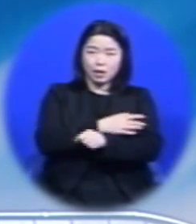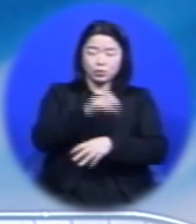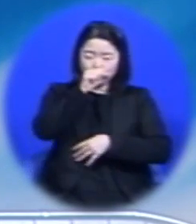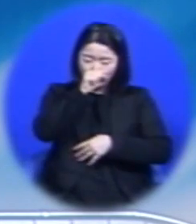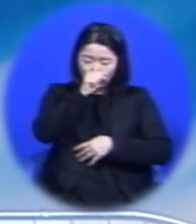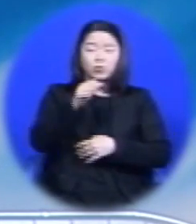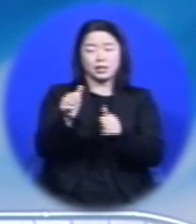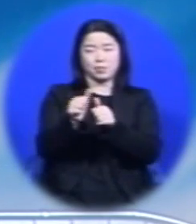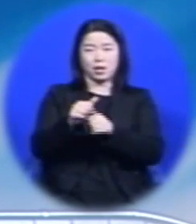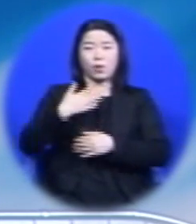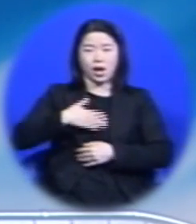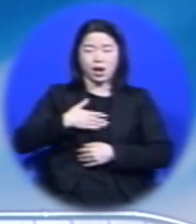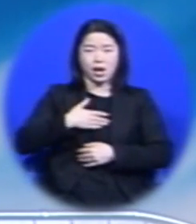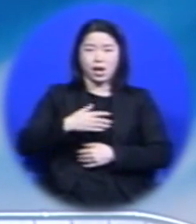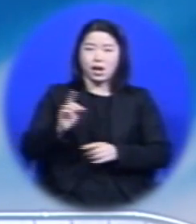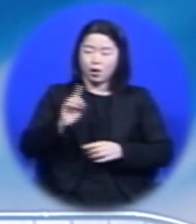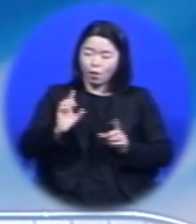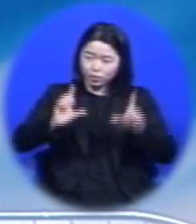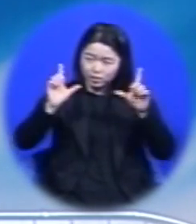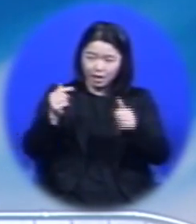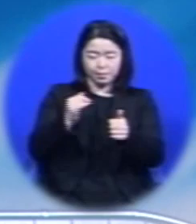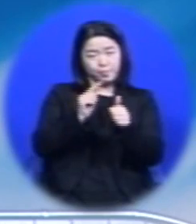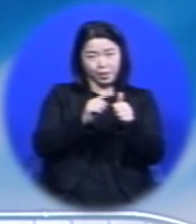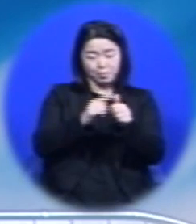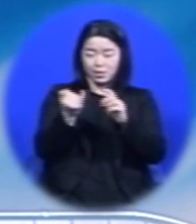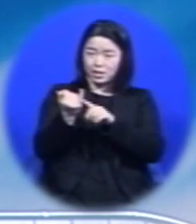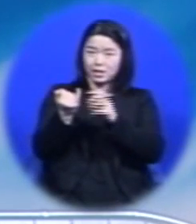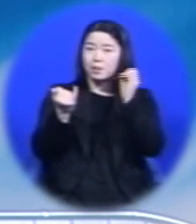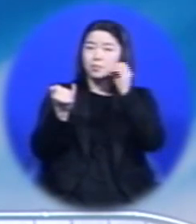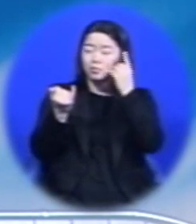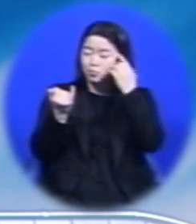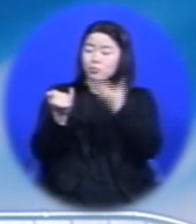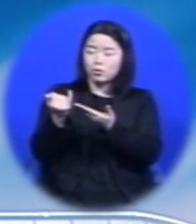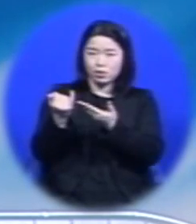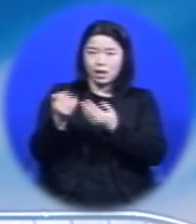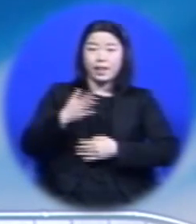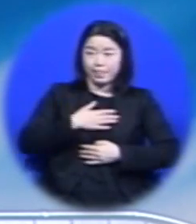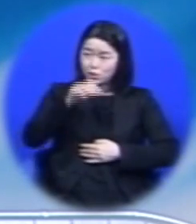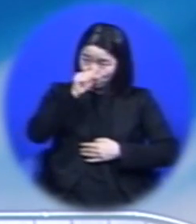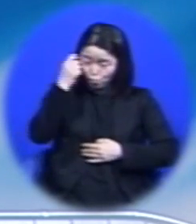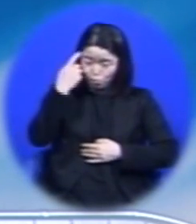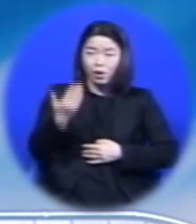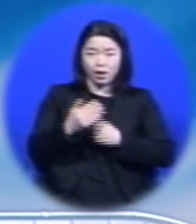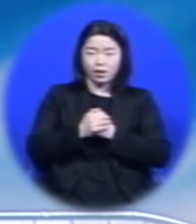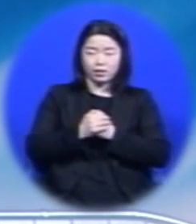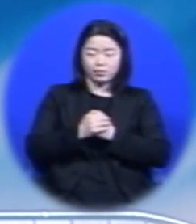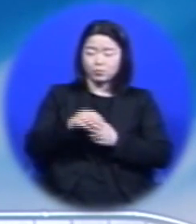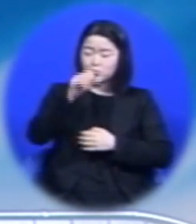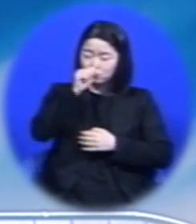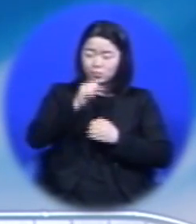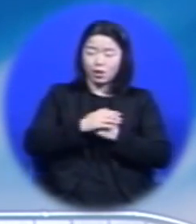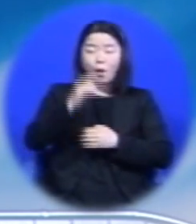겁니다 그래서 어느날 남편이 아내에게 물었어요 가 좋으냐고 좋다고 그랬어요